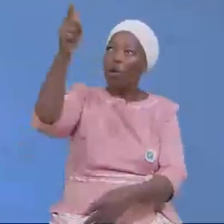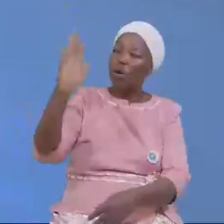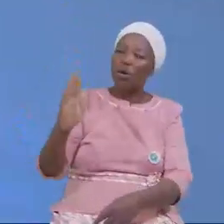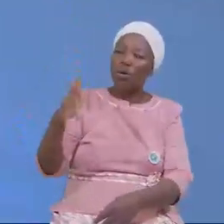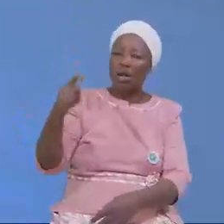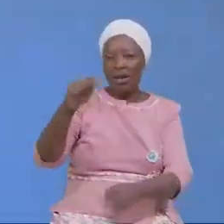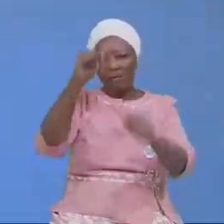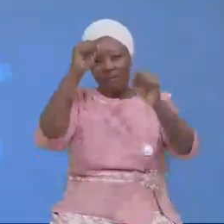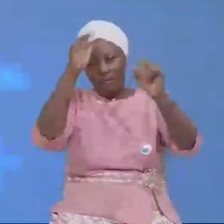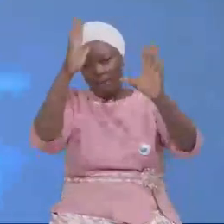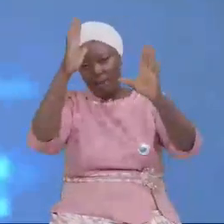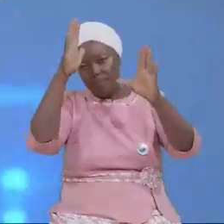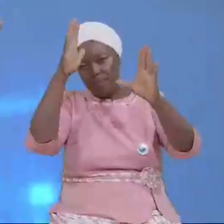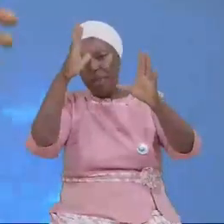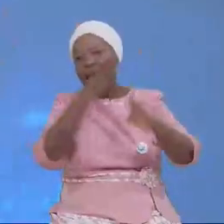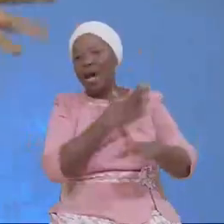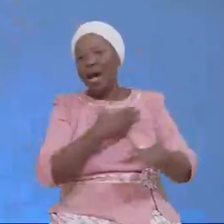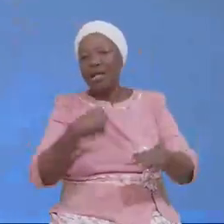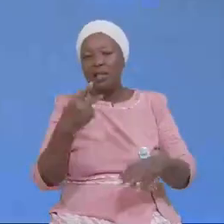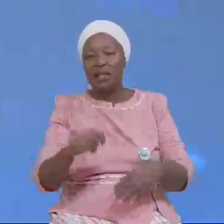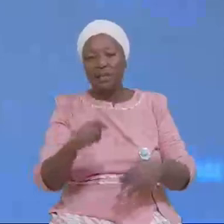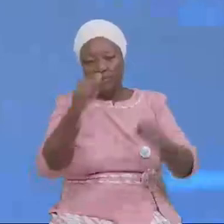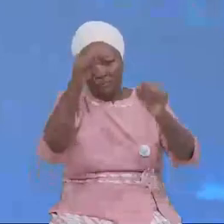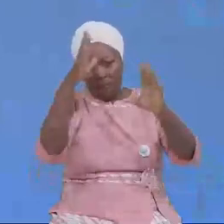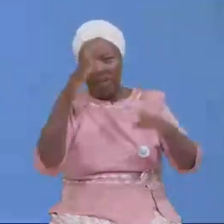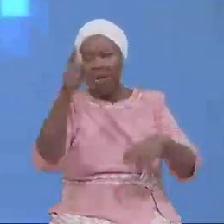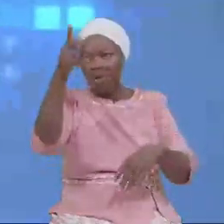Père, et le Père, Dieu au ciel,